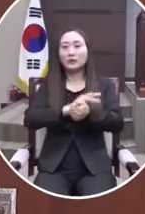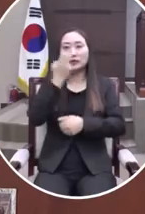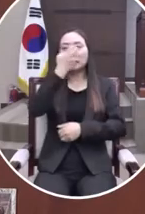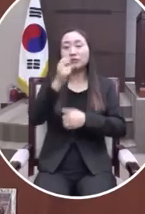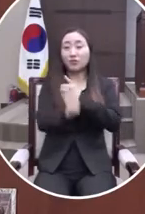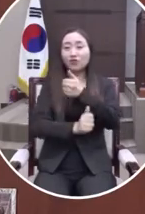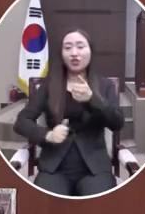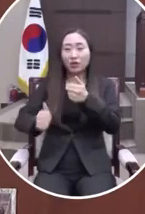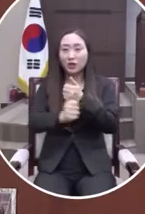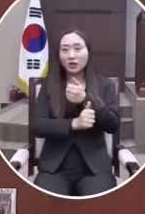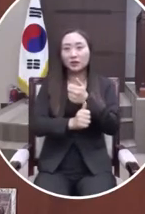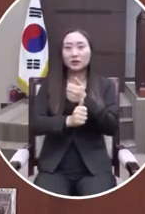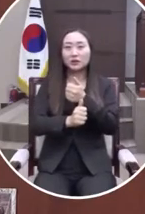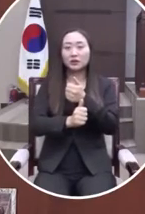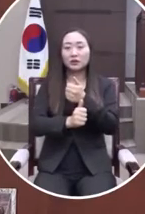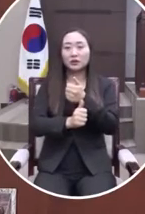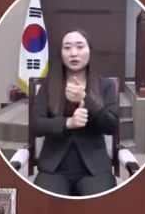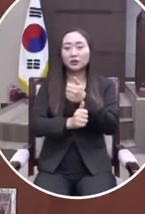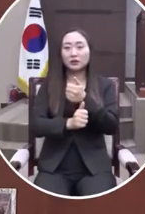후생복지심의위원회를